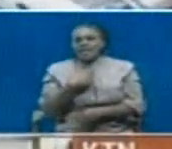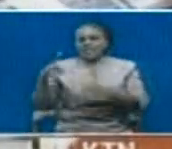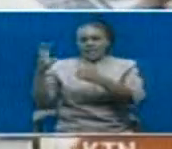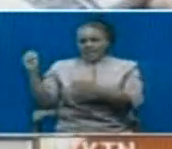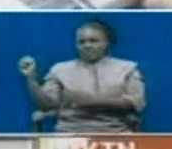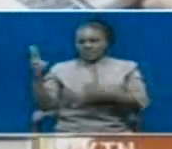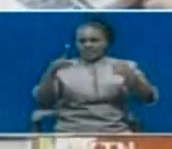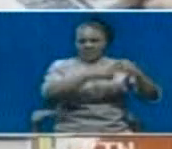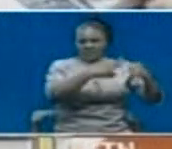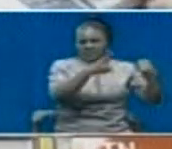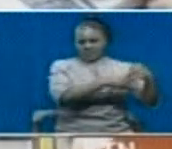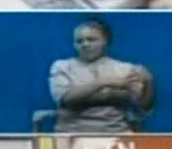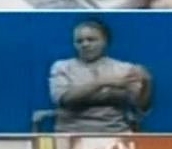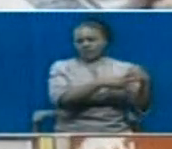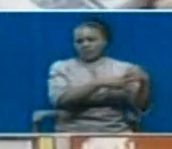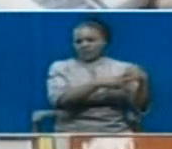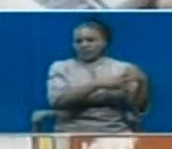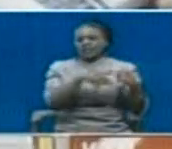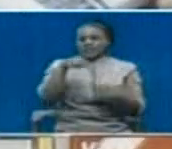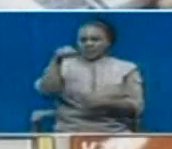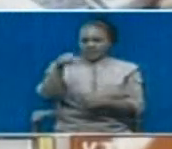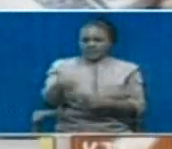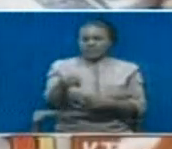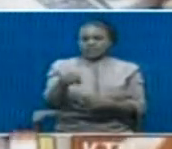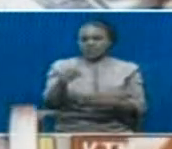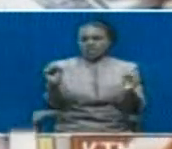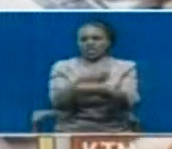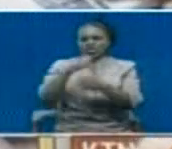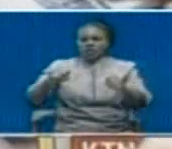M77 leverage, which has already been detonated.